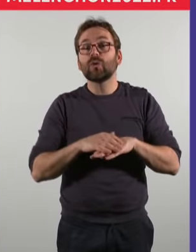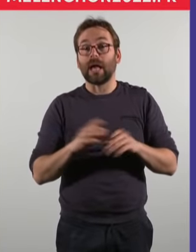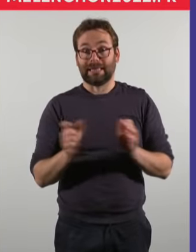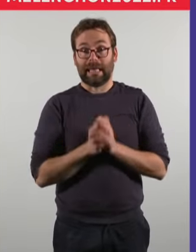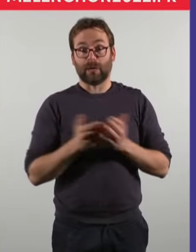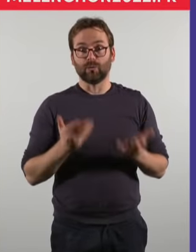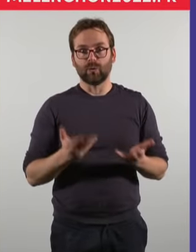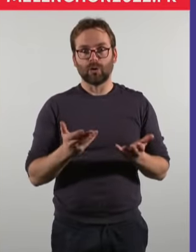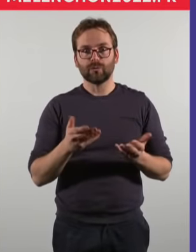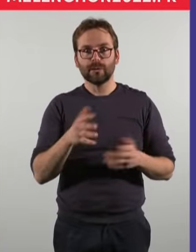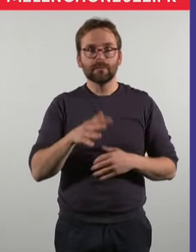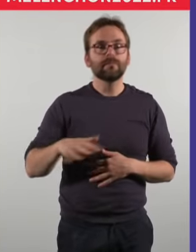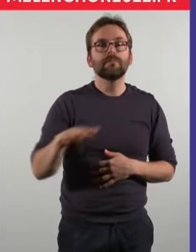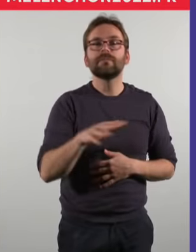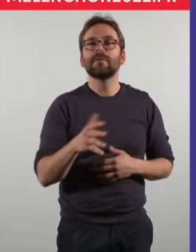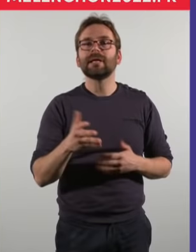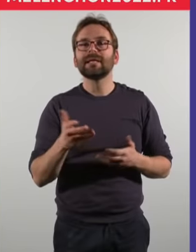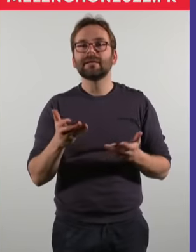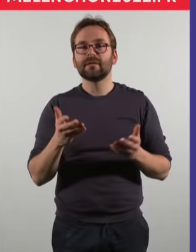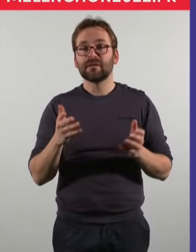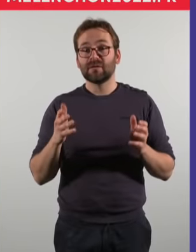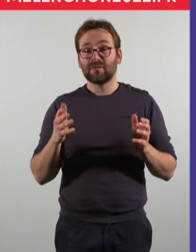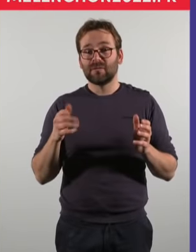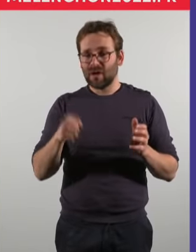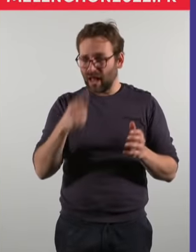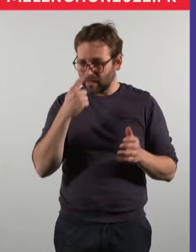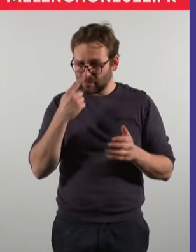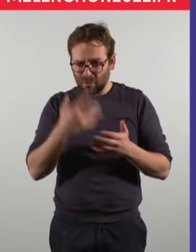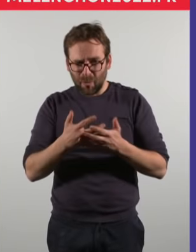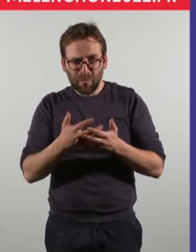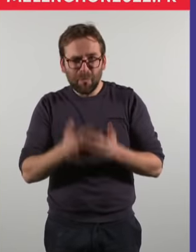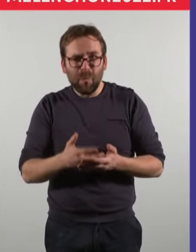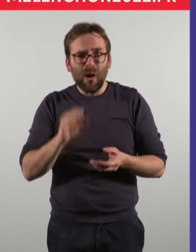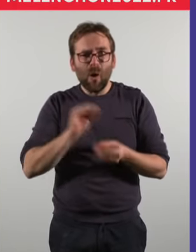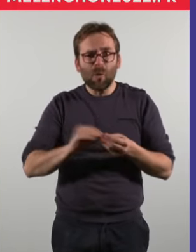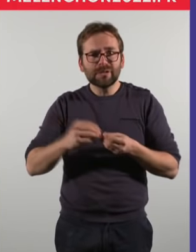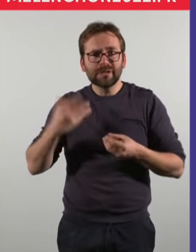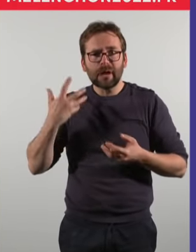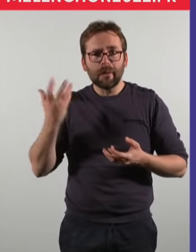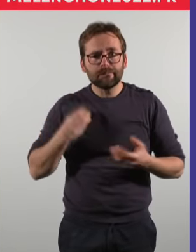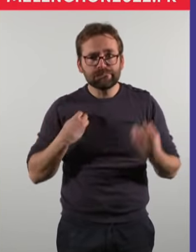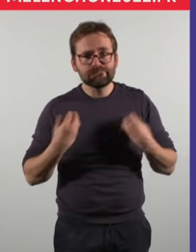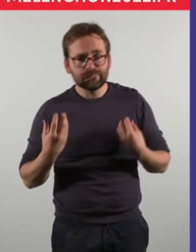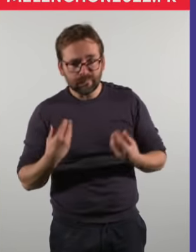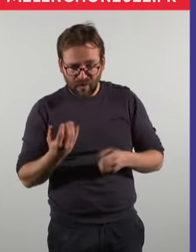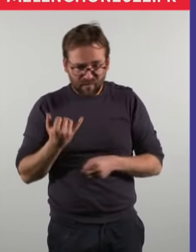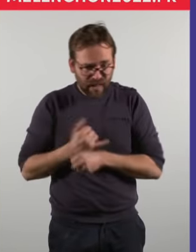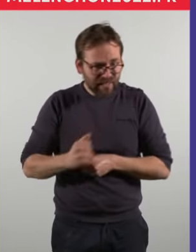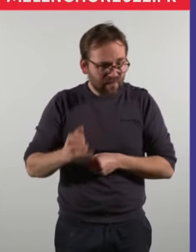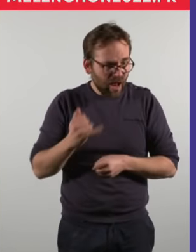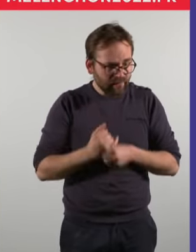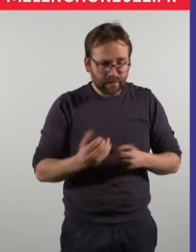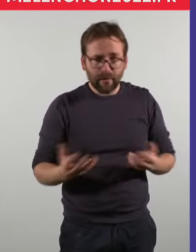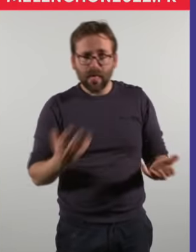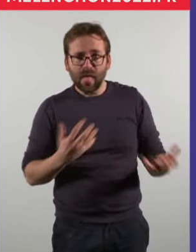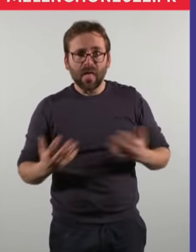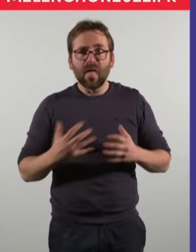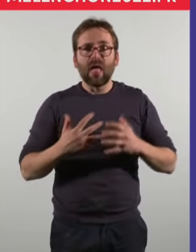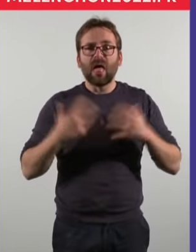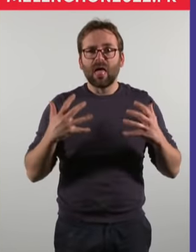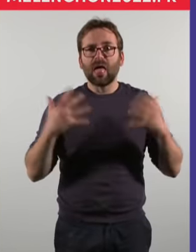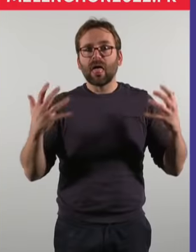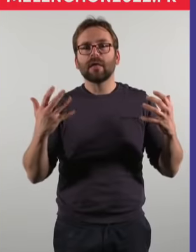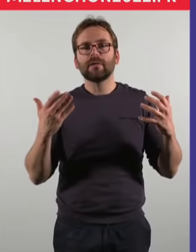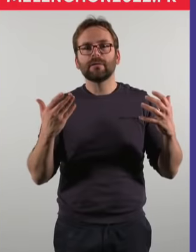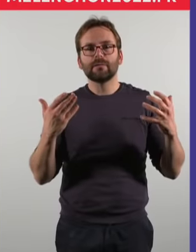laquelle nous parlons par un poids d'objets et de matériaux artificiels plus grand